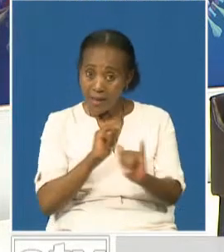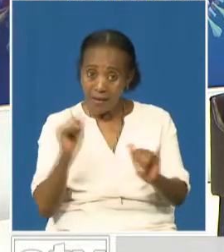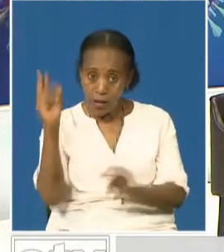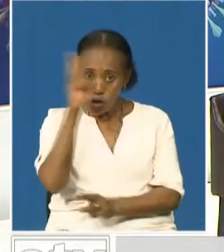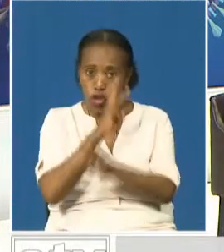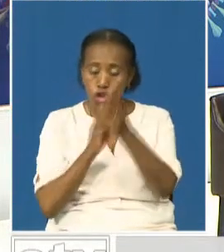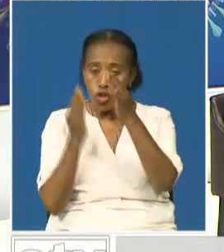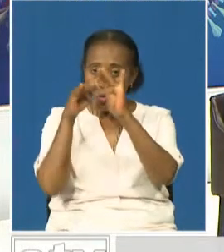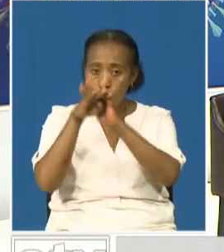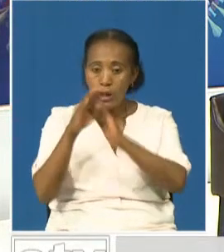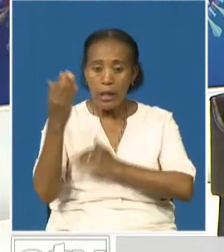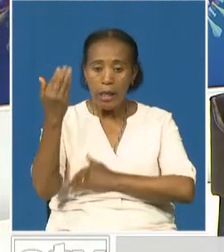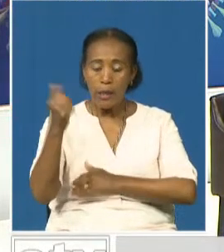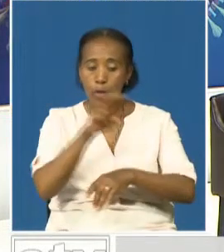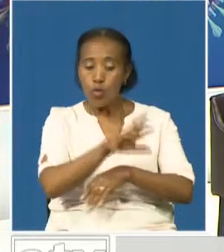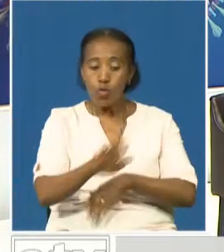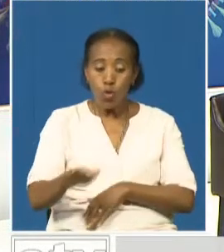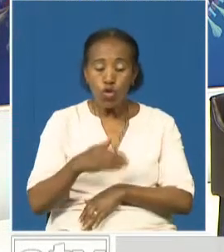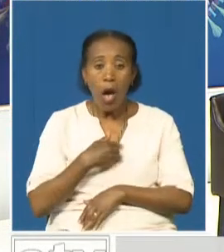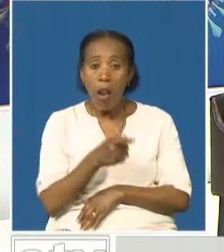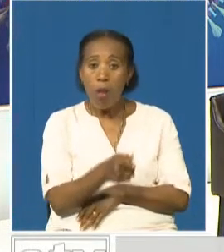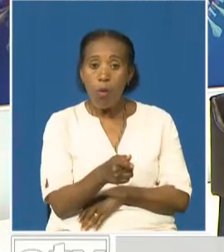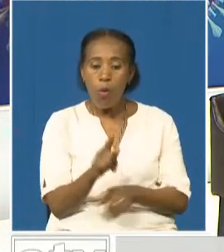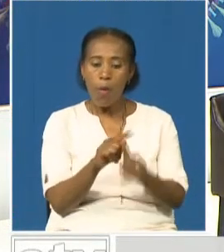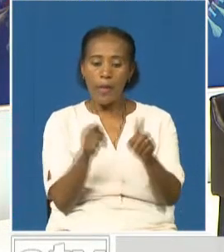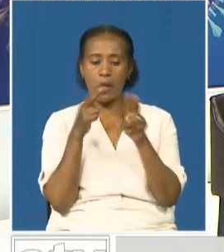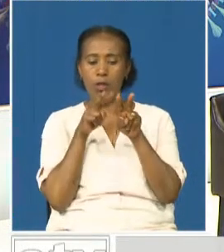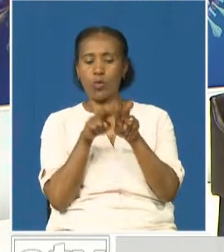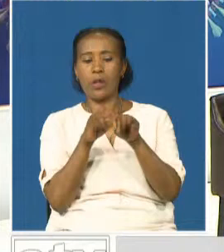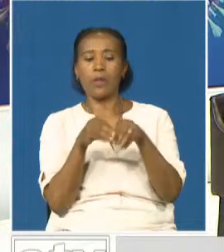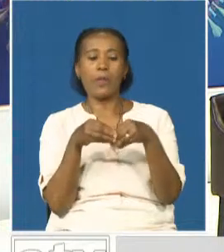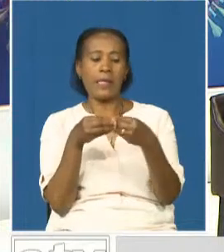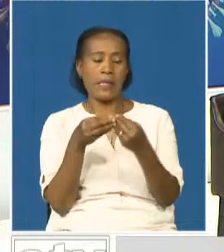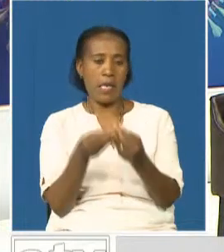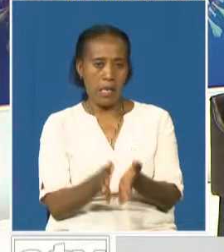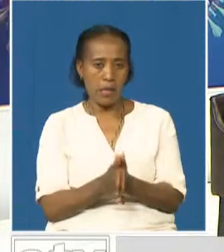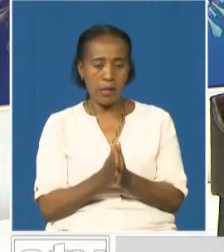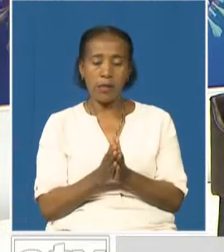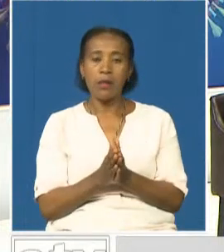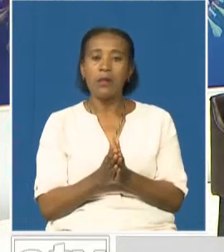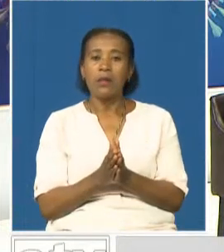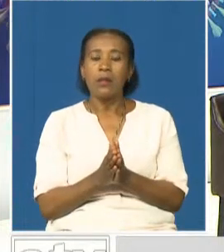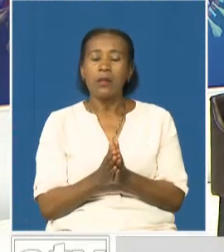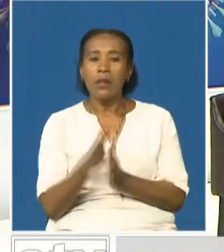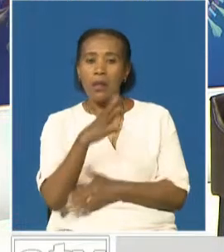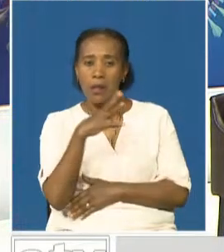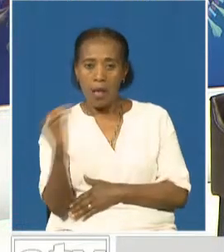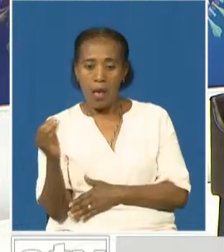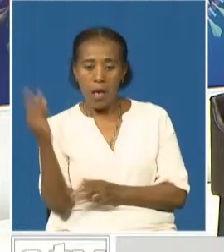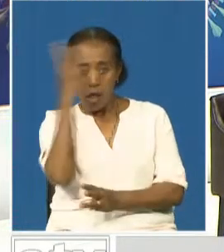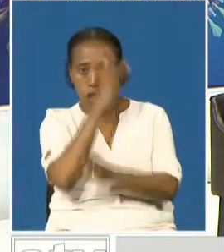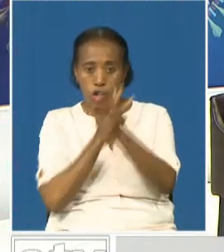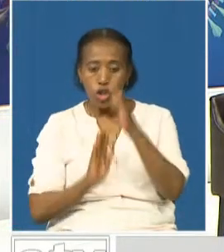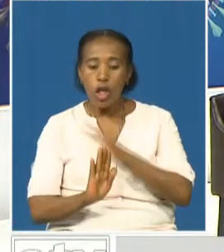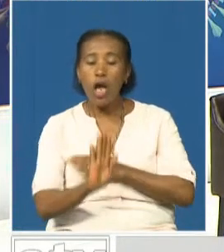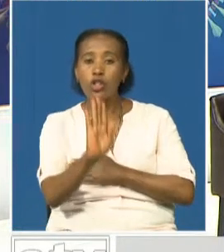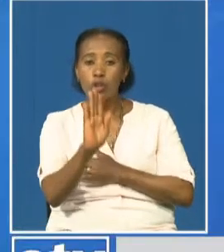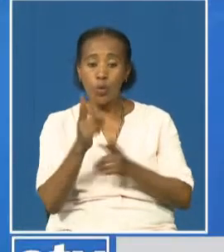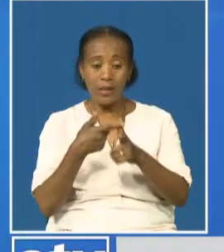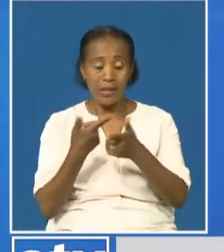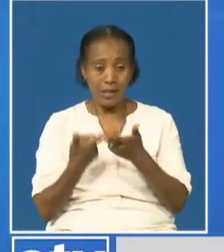ችግር ውስጥ የነበሩ ልጆች ካሉ የተለየ ትኩረት መስጠት እና ከችግራቸው